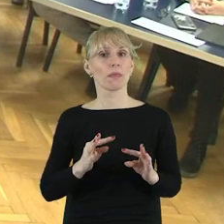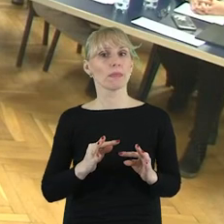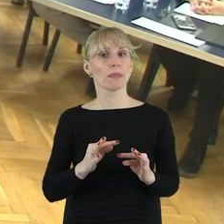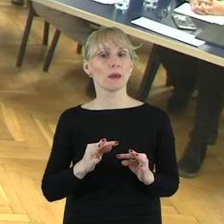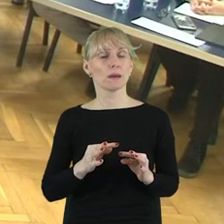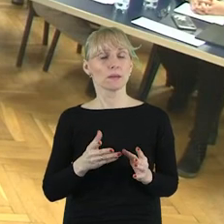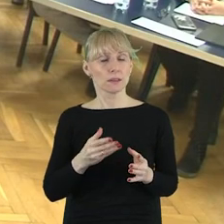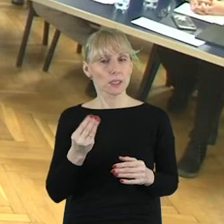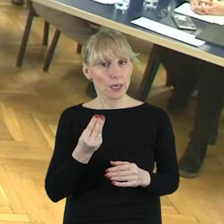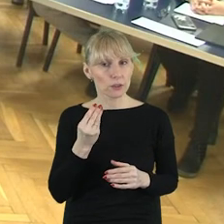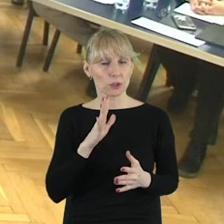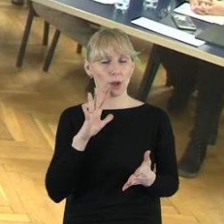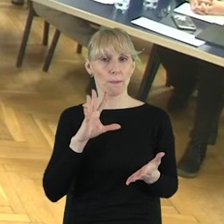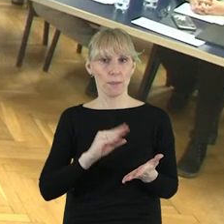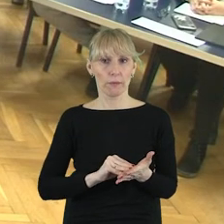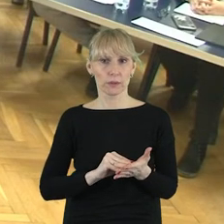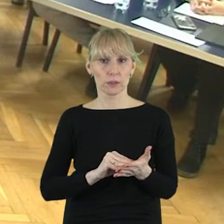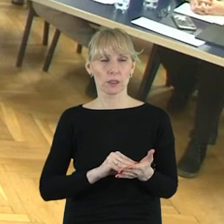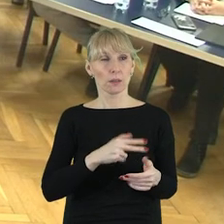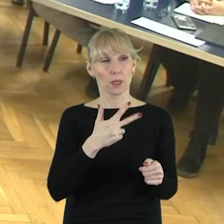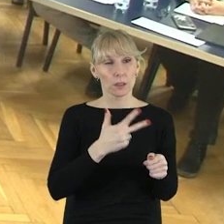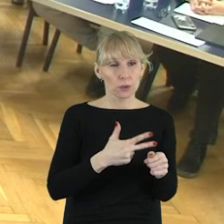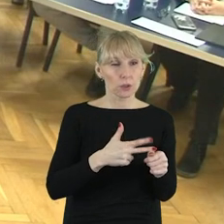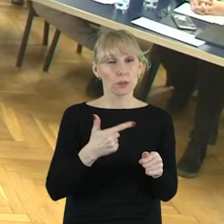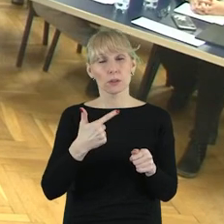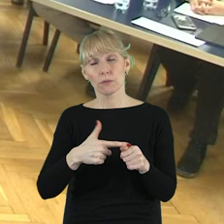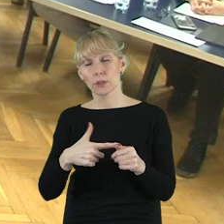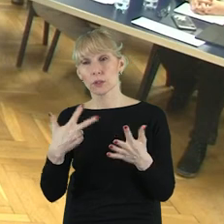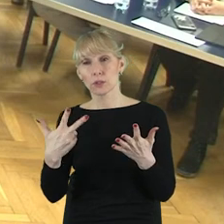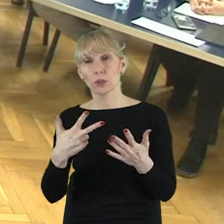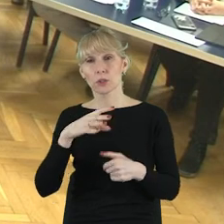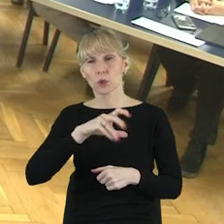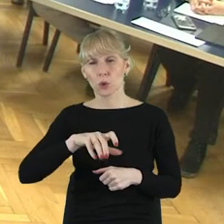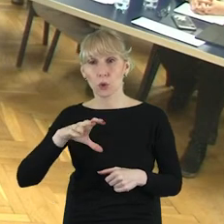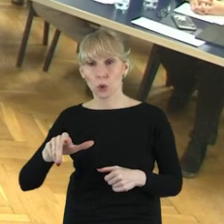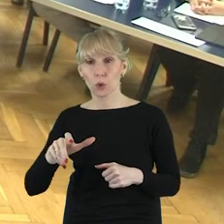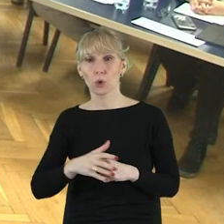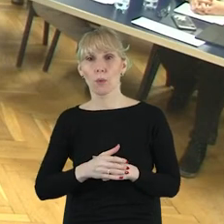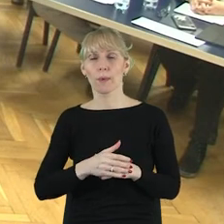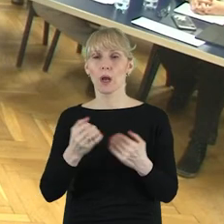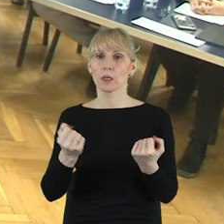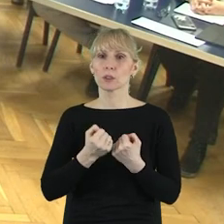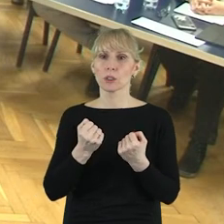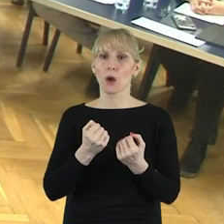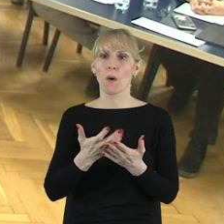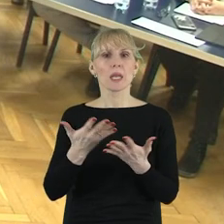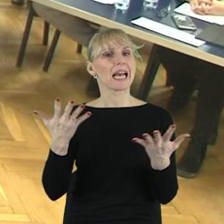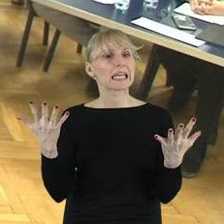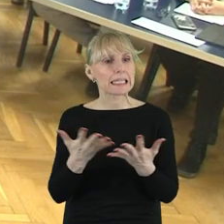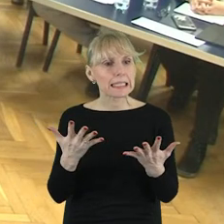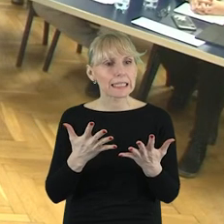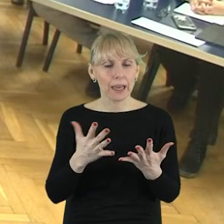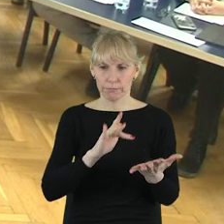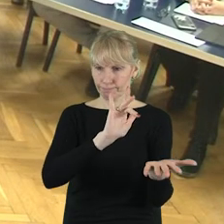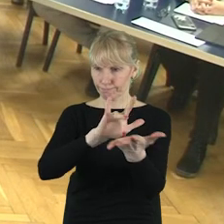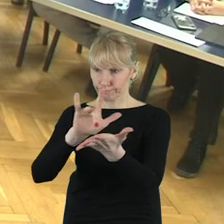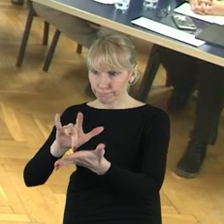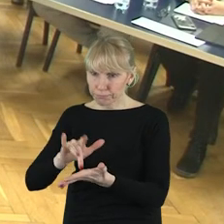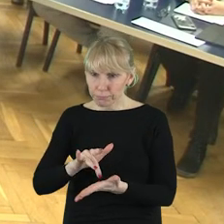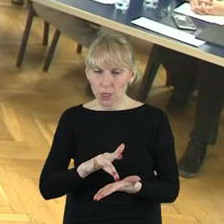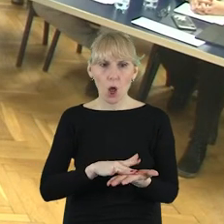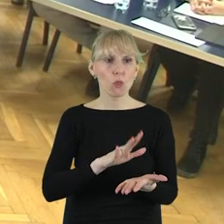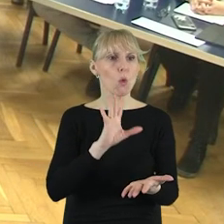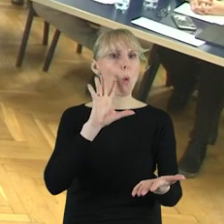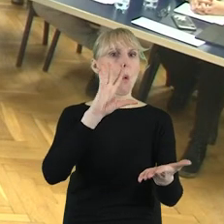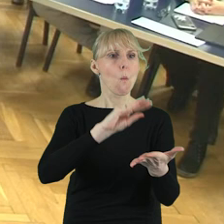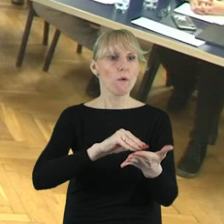powtarzam swoje pytanie. Na te 30 czy 28 lokalnych grup działania, w których rejonach